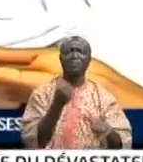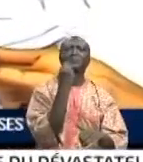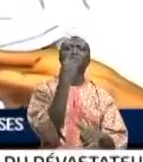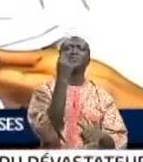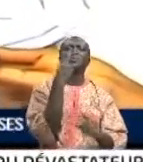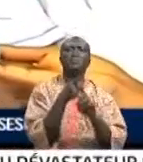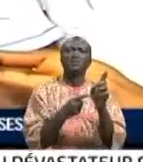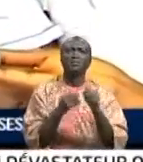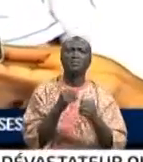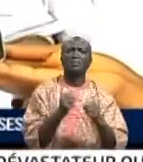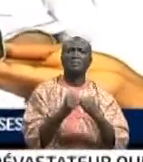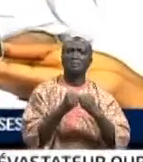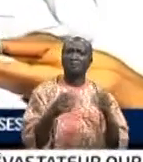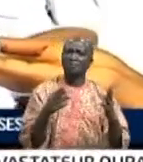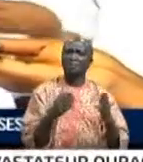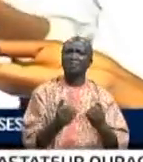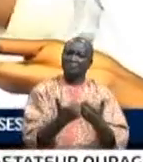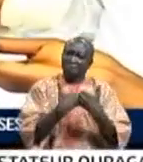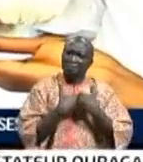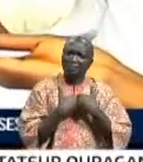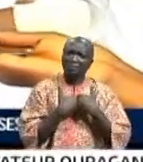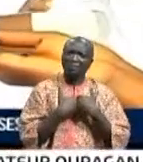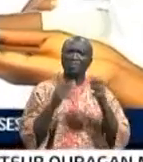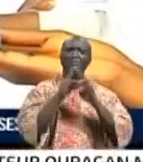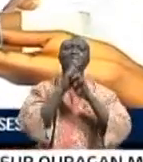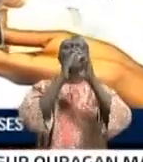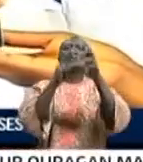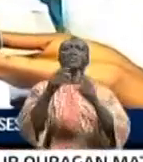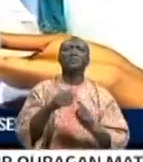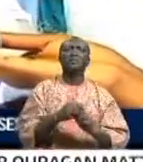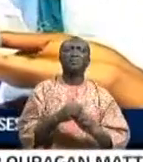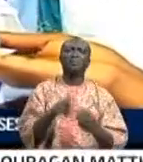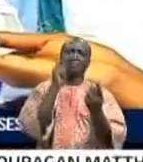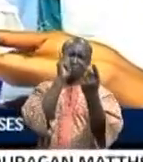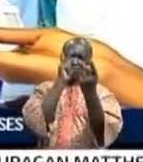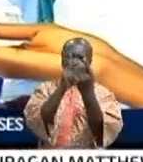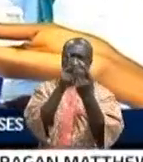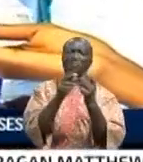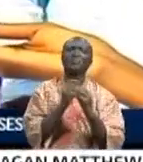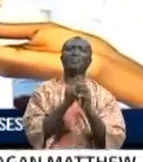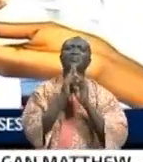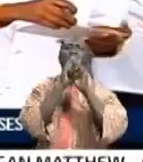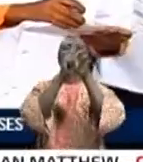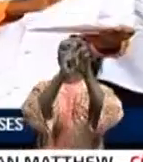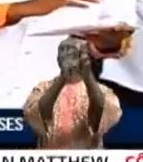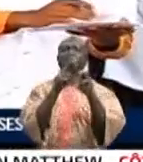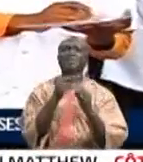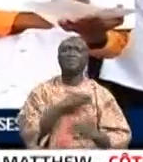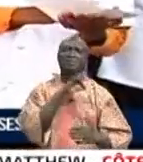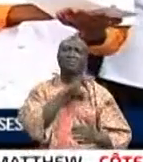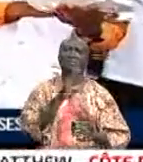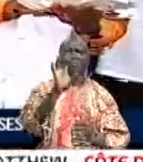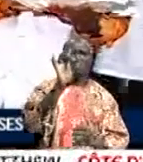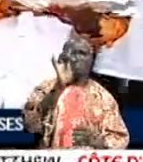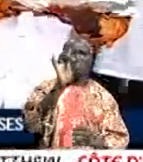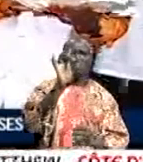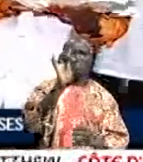ça sans pouvoir avoir une information précise et consiste qui va nous permettre de la raison de nos droits de ces bourses au nombre de 80